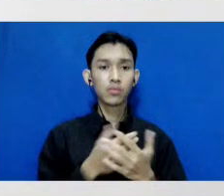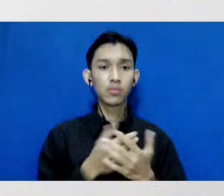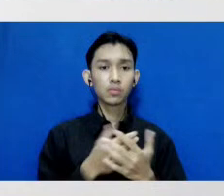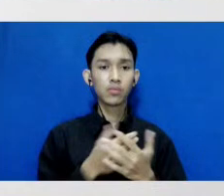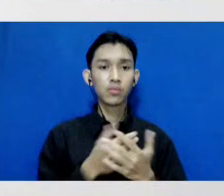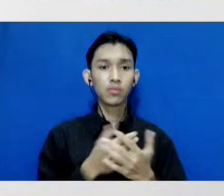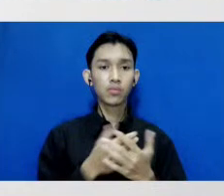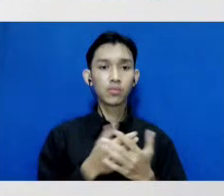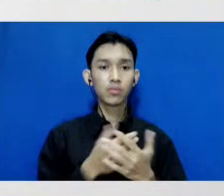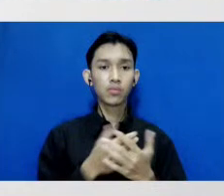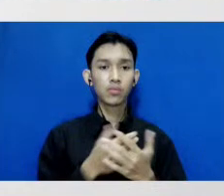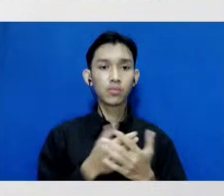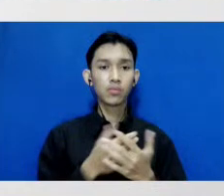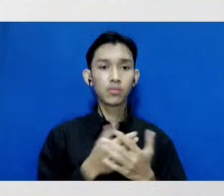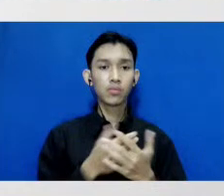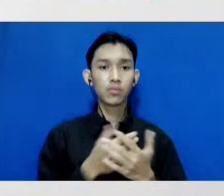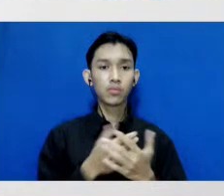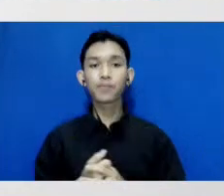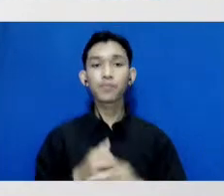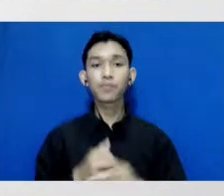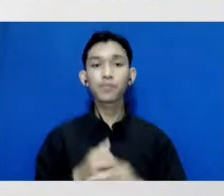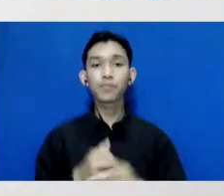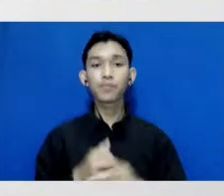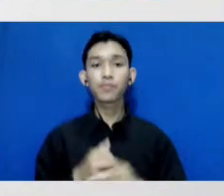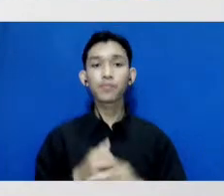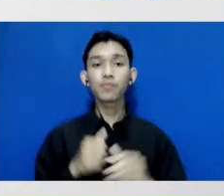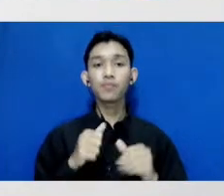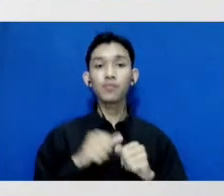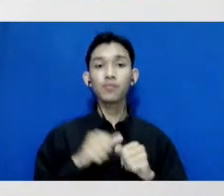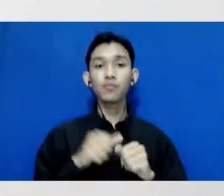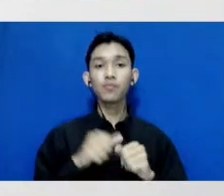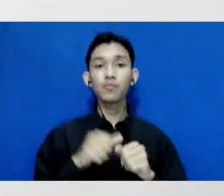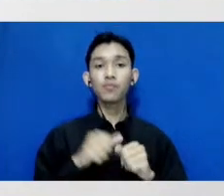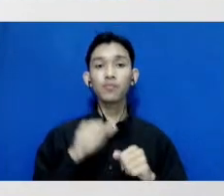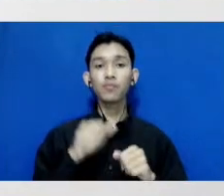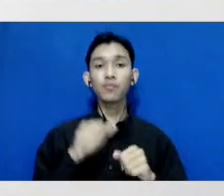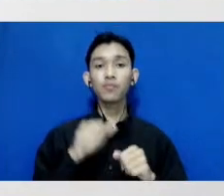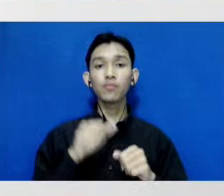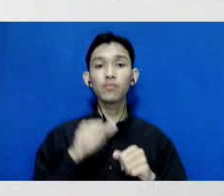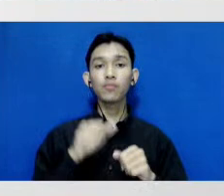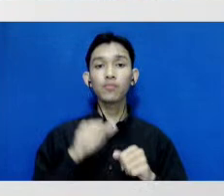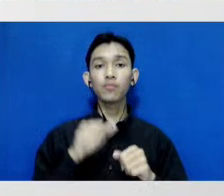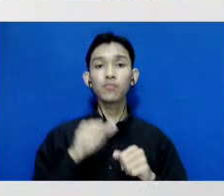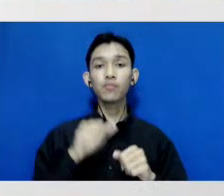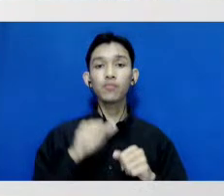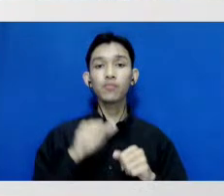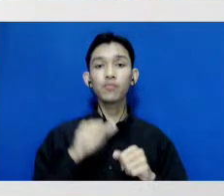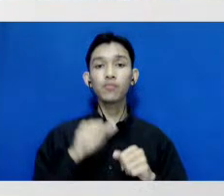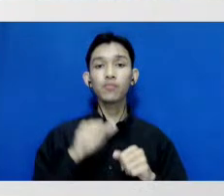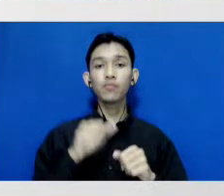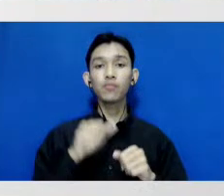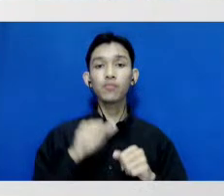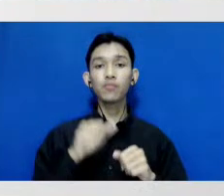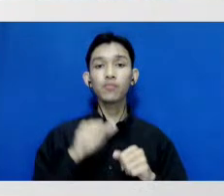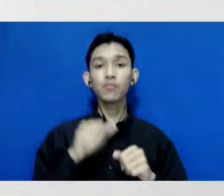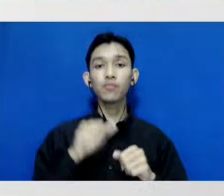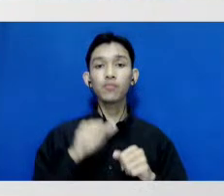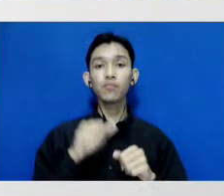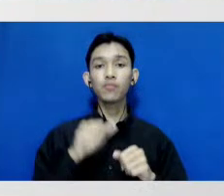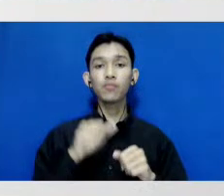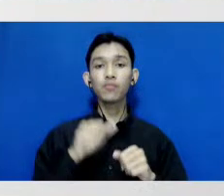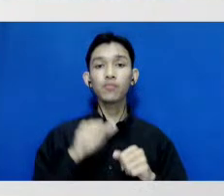EU. Dan juga GDPR ini bisa diaplikasikan untuk teknologi-teknologi baru seperti artificial intelligence, dan juga dia fleksibel dan